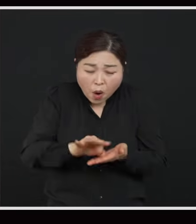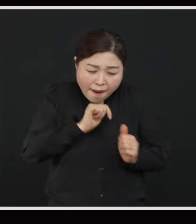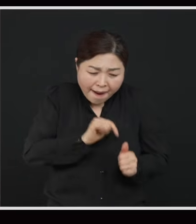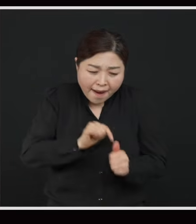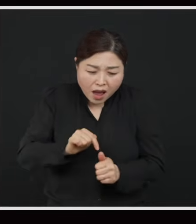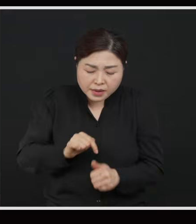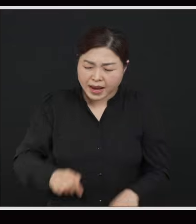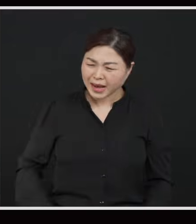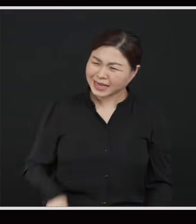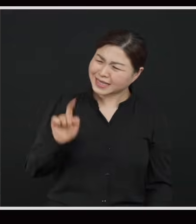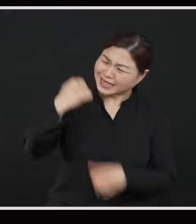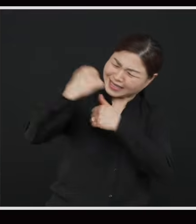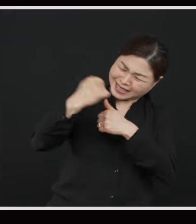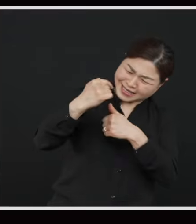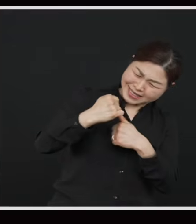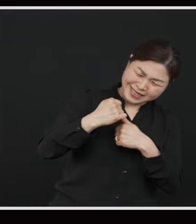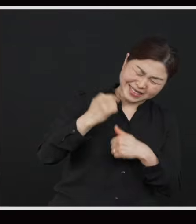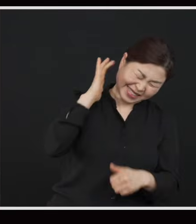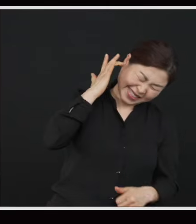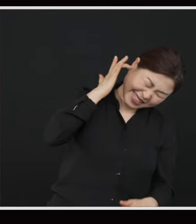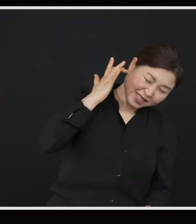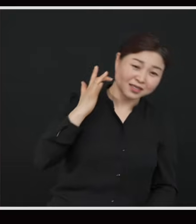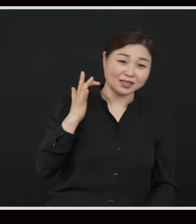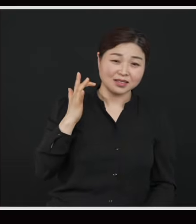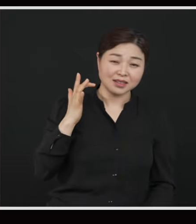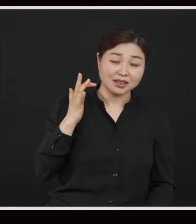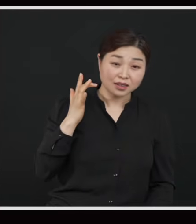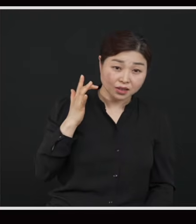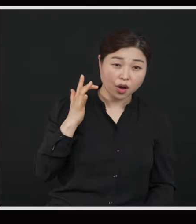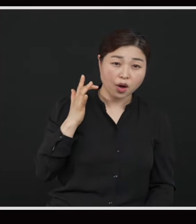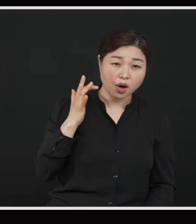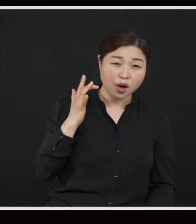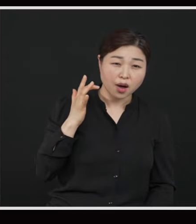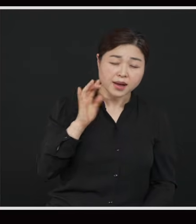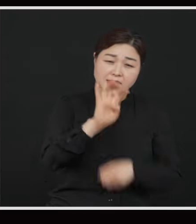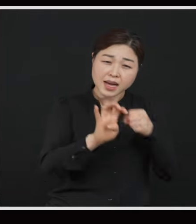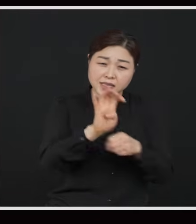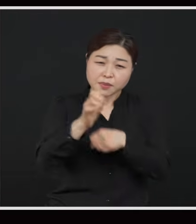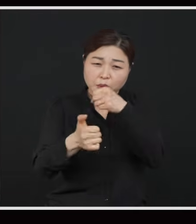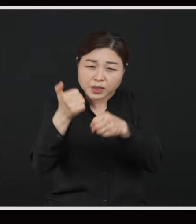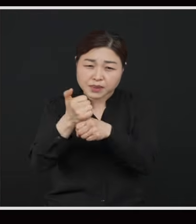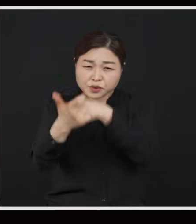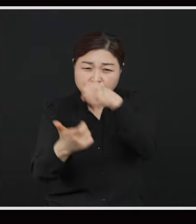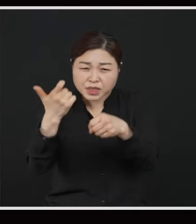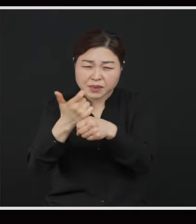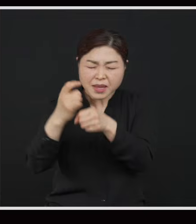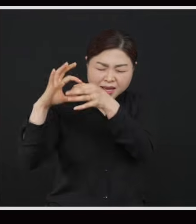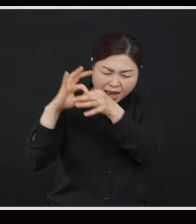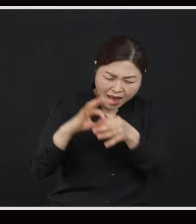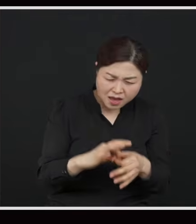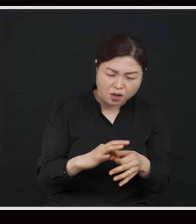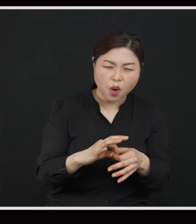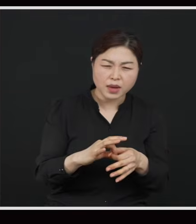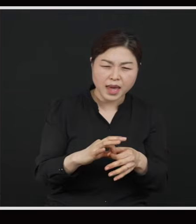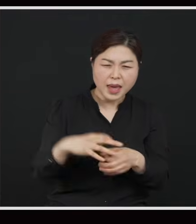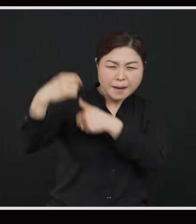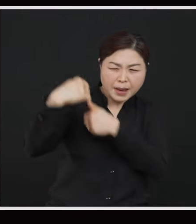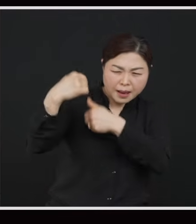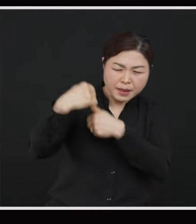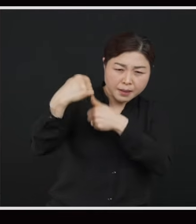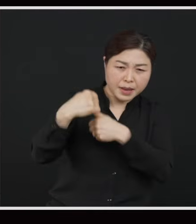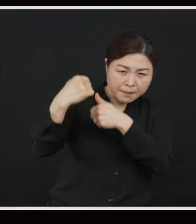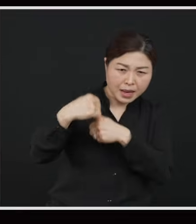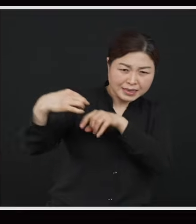세포들이 저 잔소리 지겨워. 그래서 그걸 한 40, 50, 60년 그 신호를